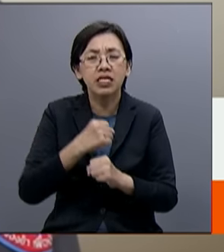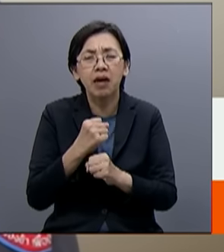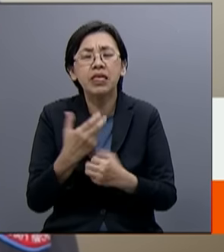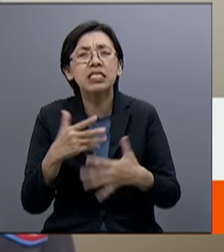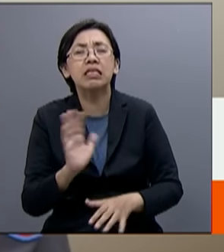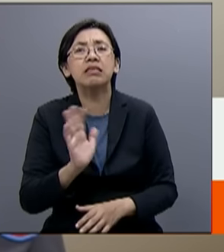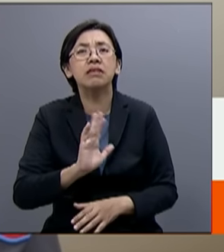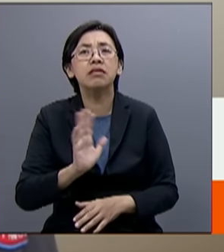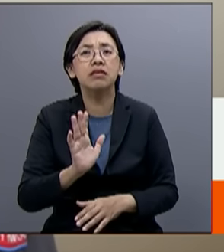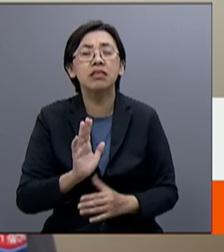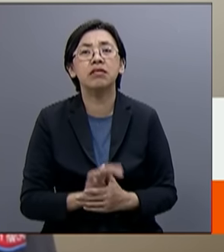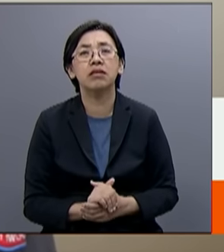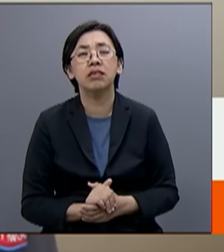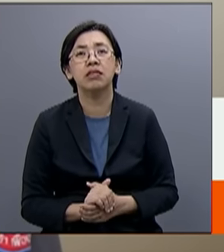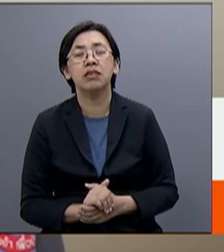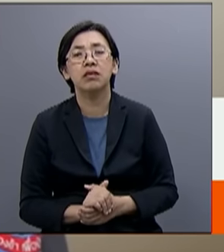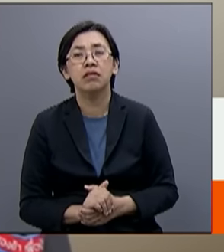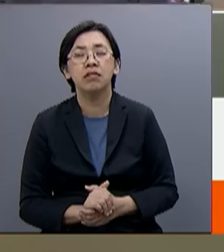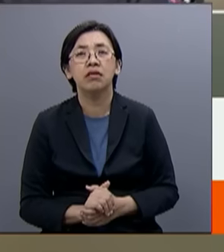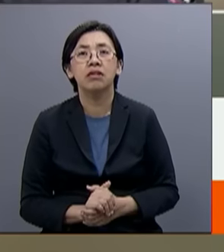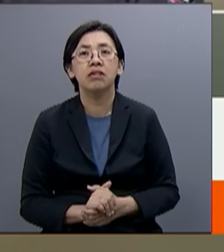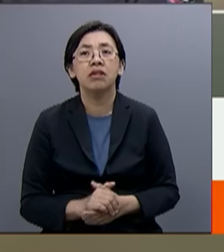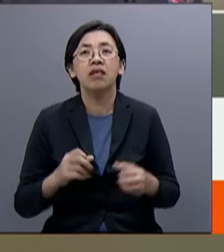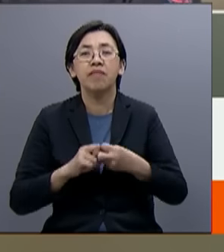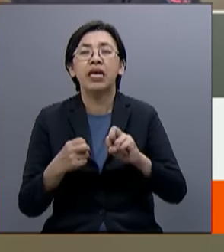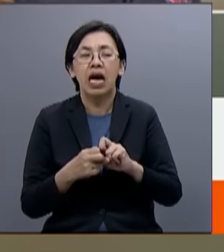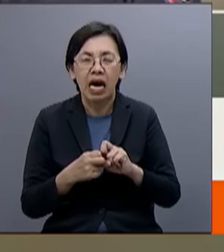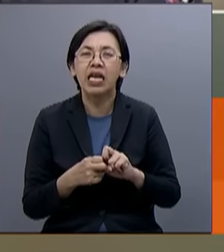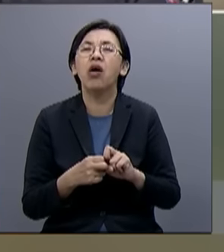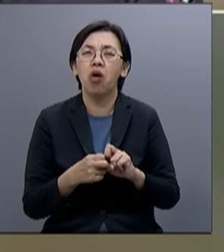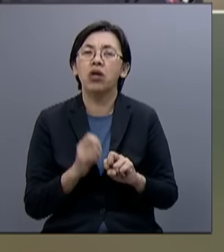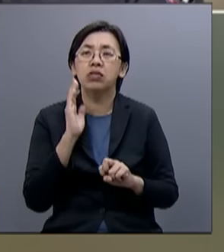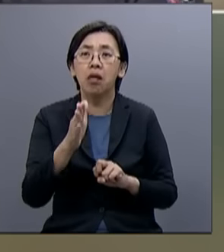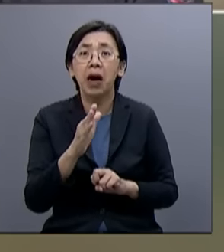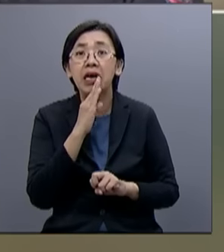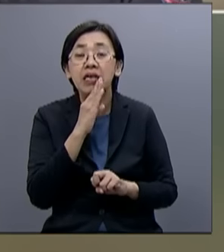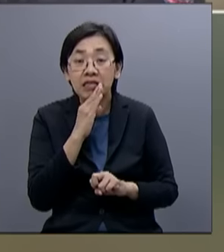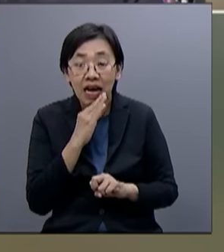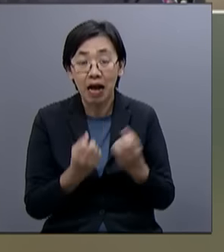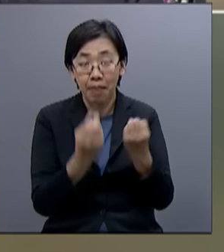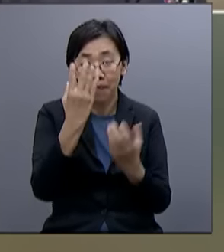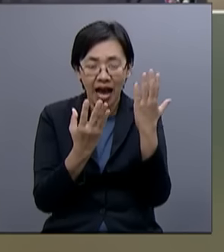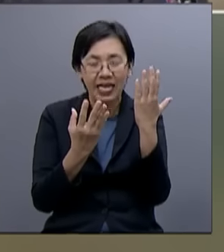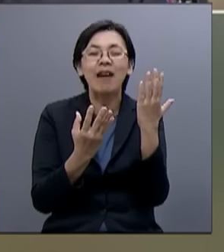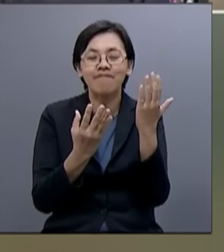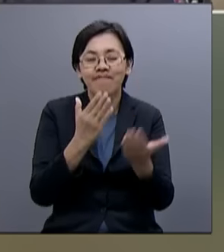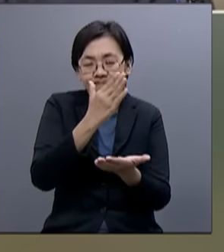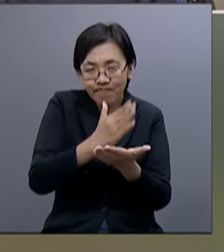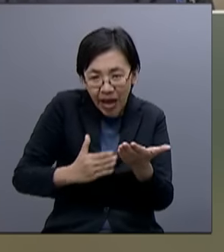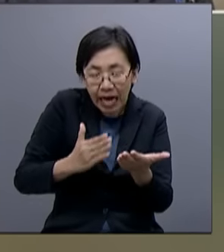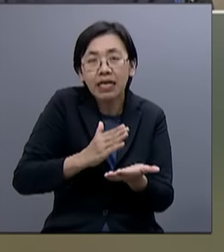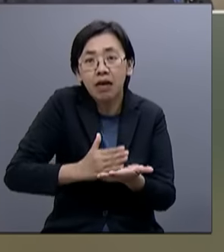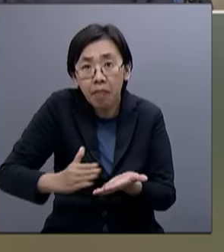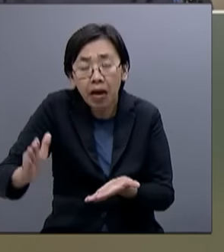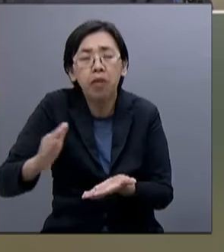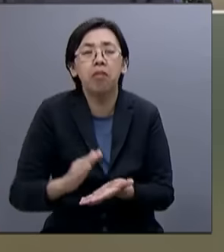แตมัเป็กวา มันเป็เอร้าย มนเป็นเชื้อโลกถ้าเราเชือนตรนี้ออกไป ที่อื่น ที่มนเกิดข้นลกษ